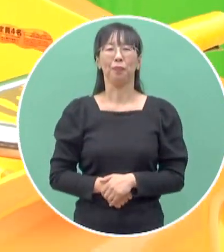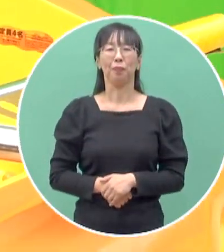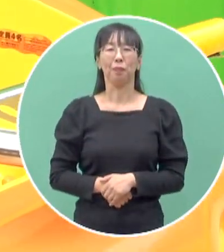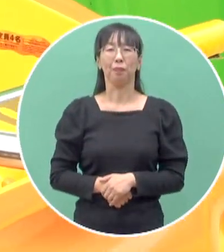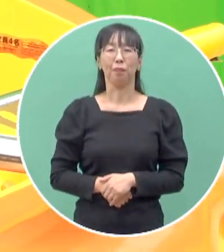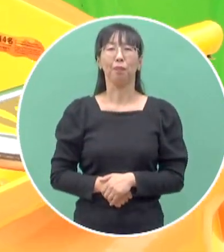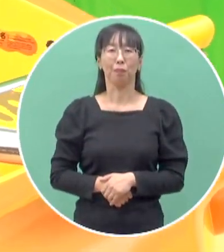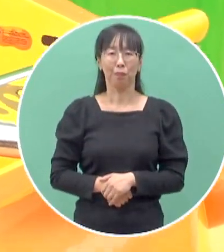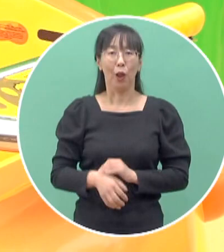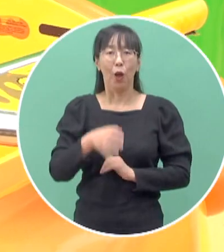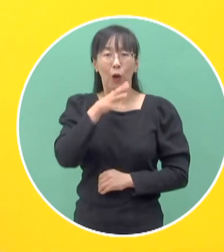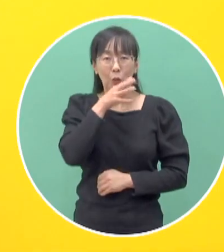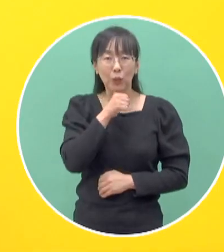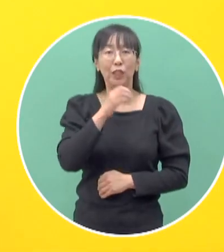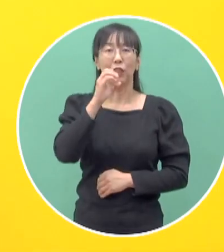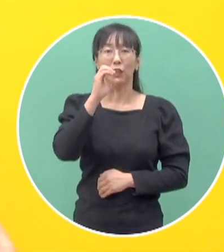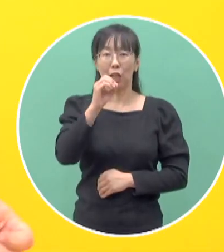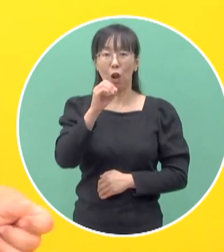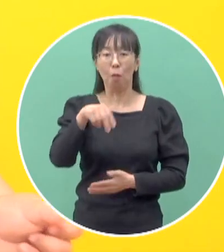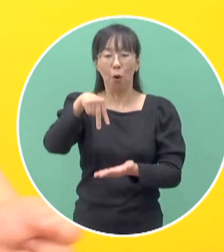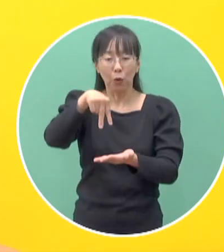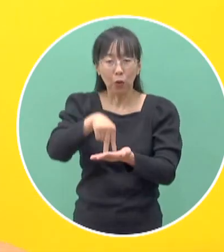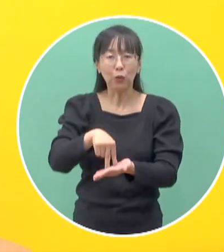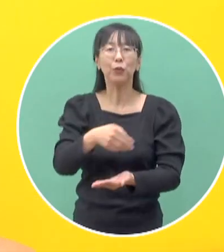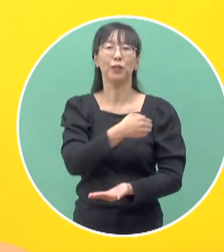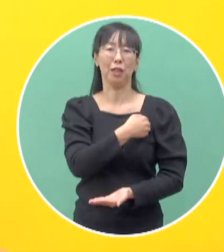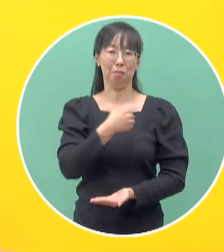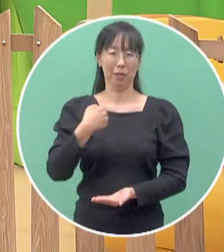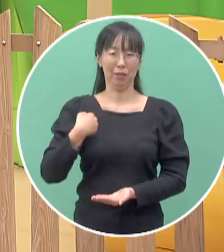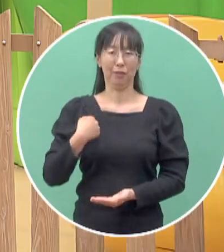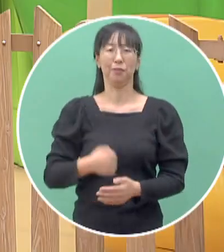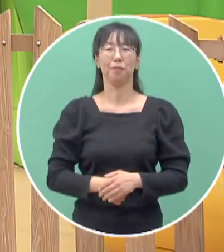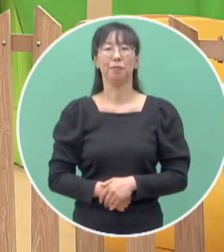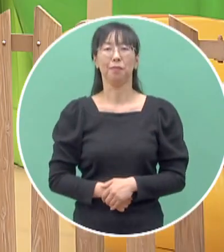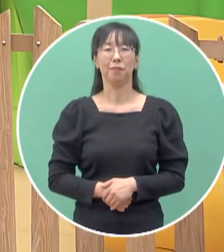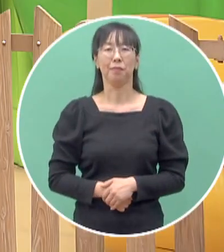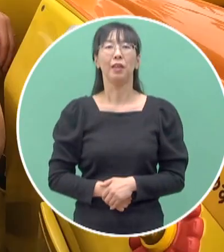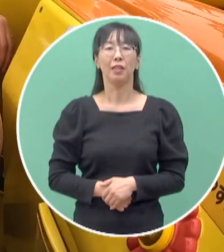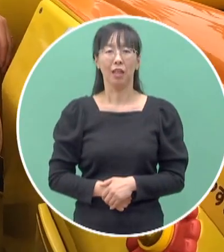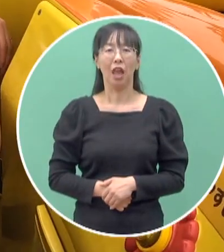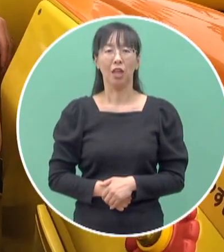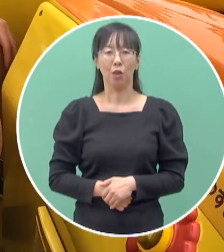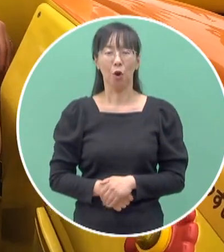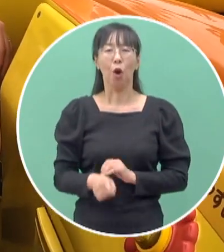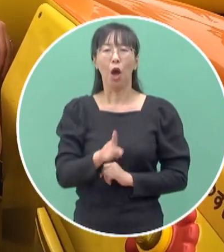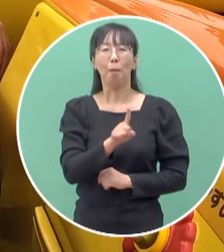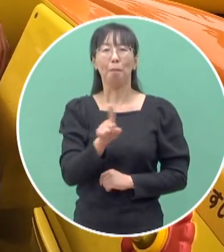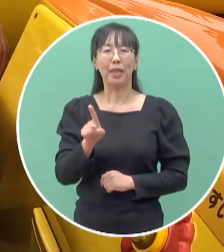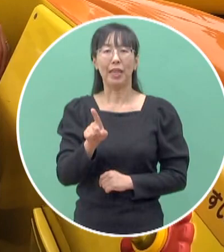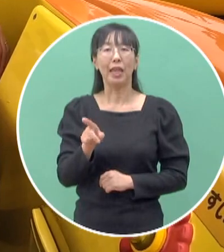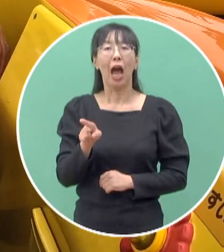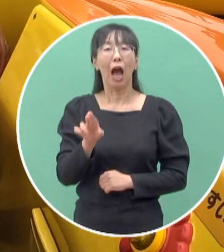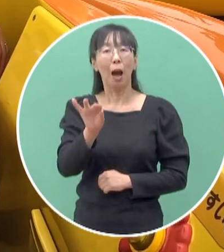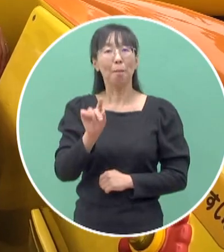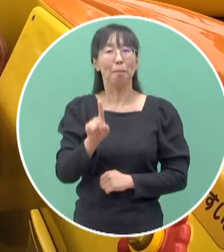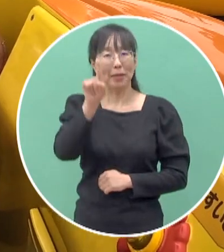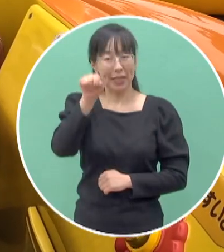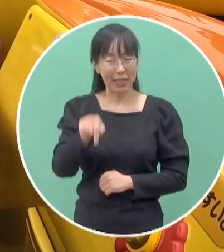なんと0歳の子供でも乗ることができます。 せーの、ビーハ